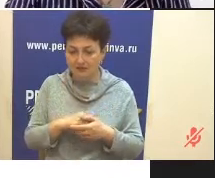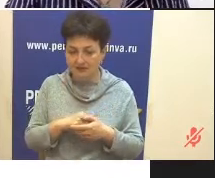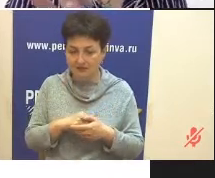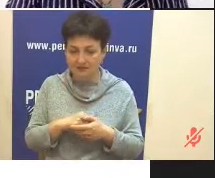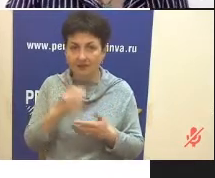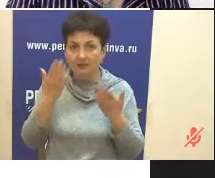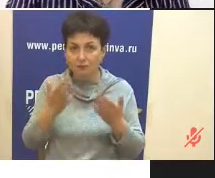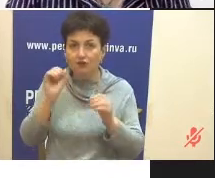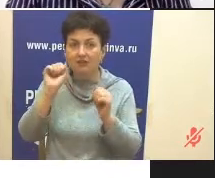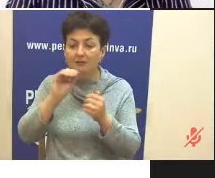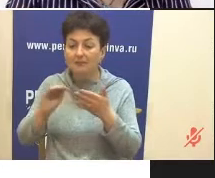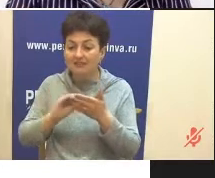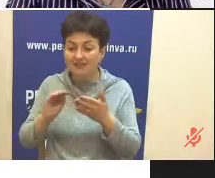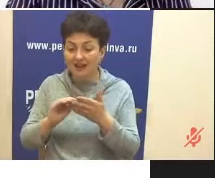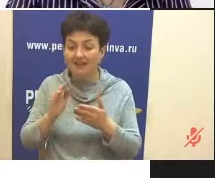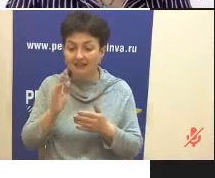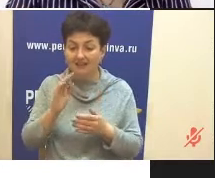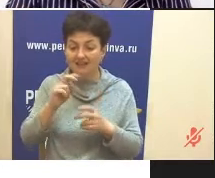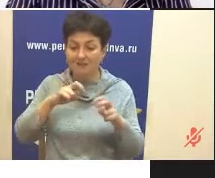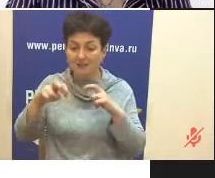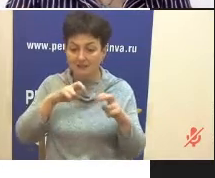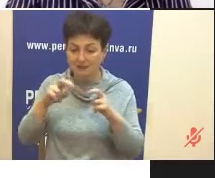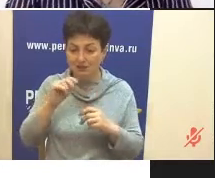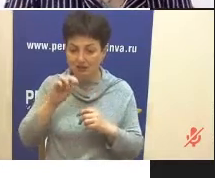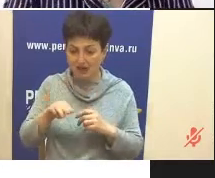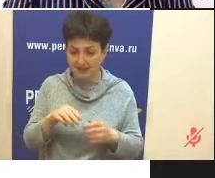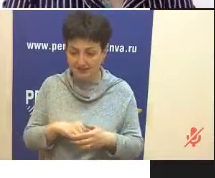Можете писать прямо в ветке переписки в чате.